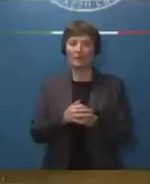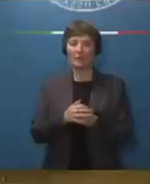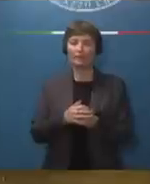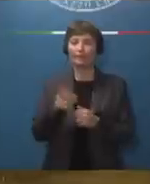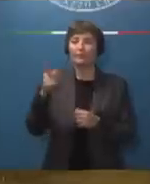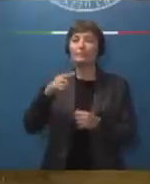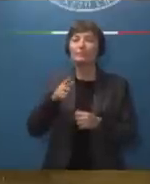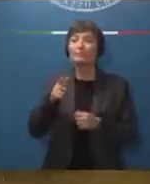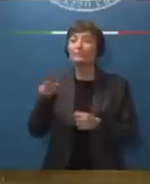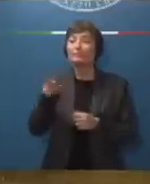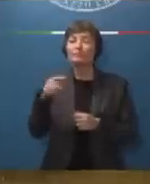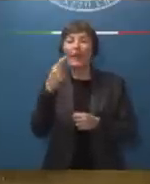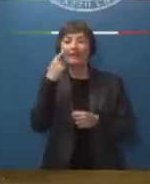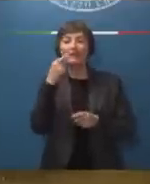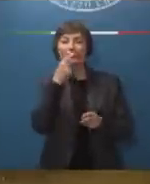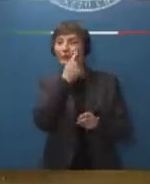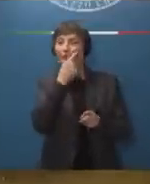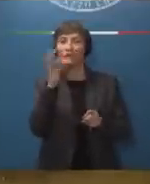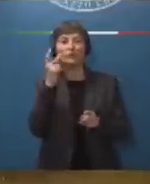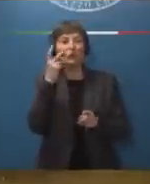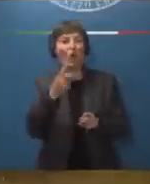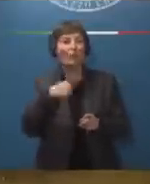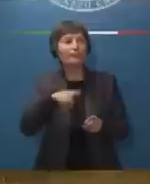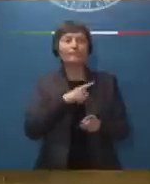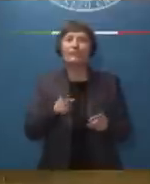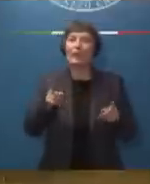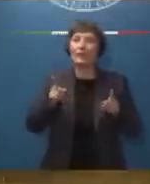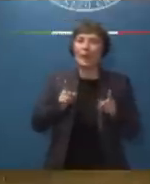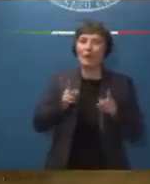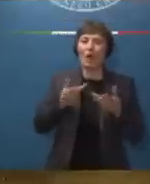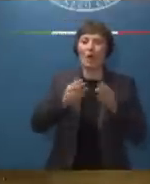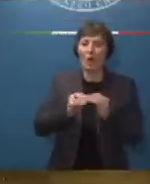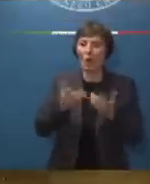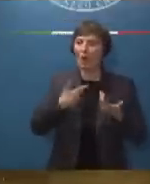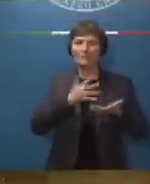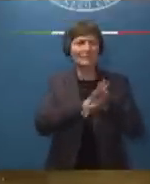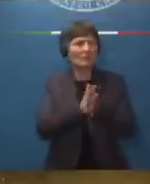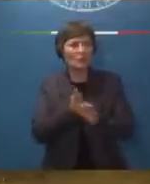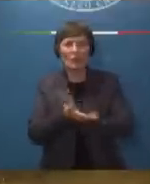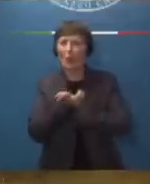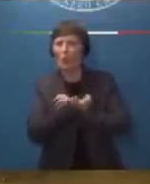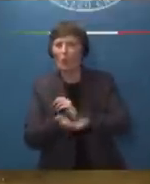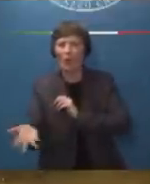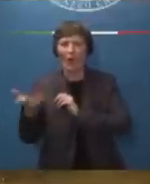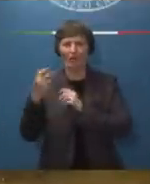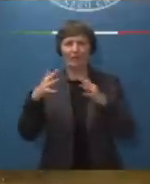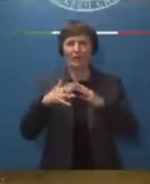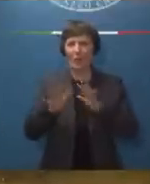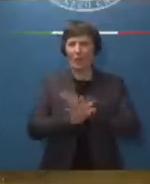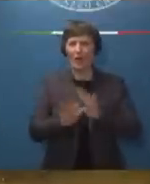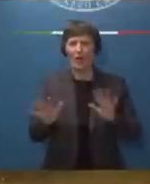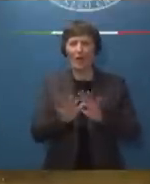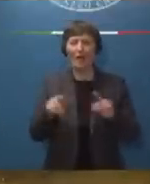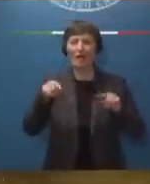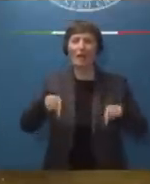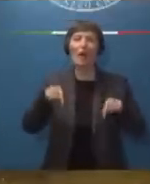difendiamo Quante distruzioni abbiamo in seguito a questa sanguinosa guerra io adesso mi rivolgo a